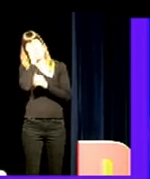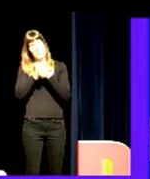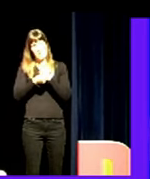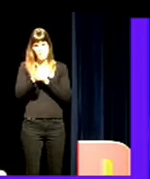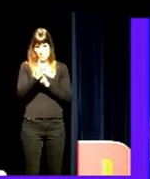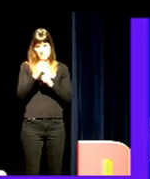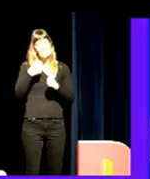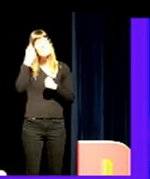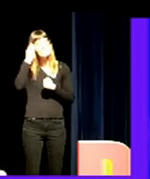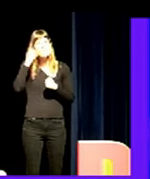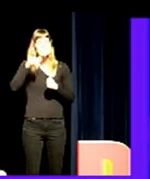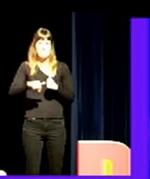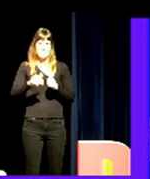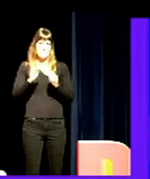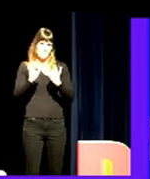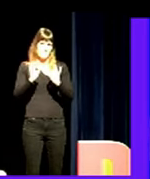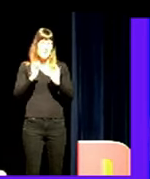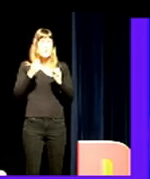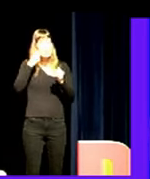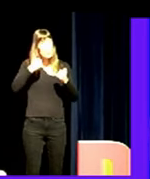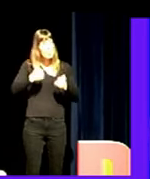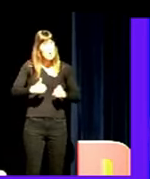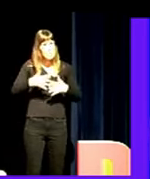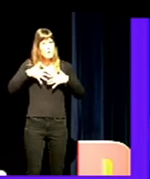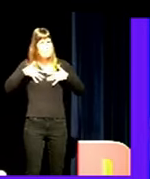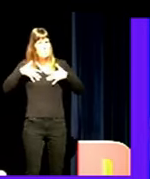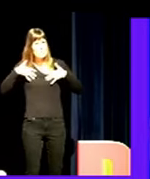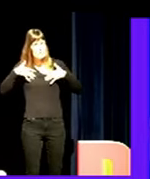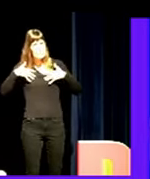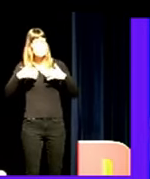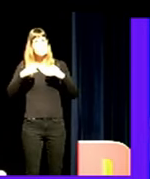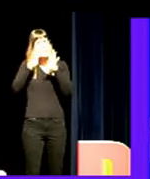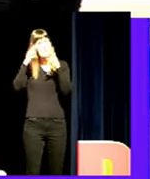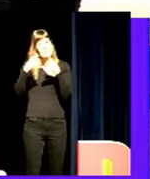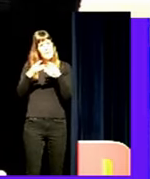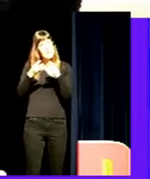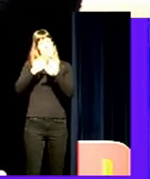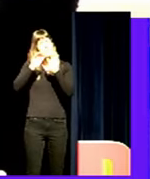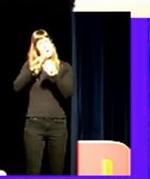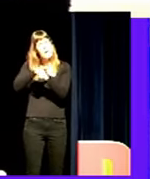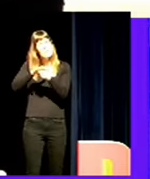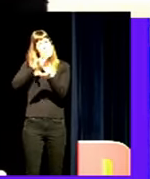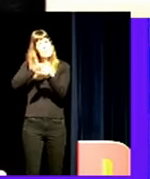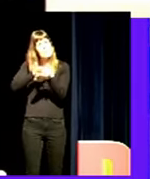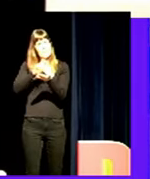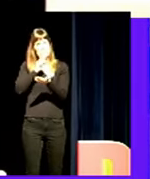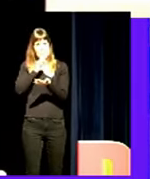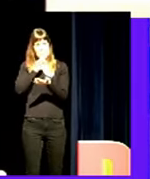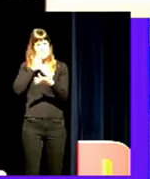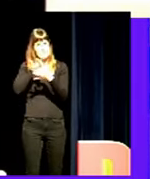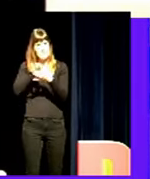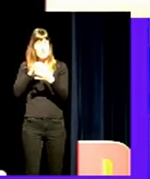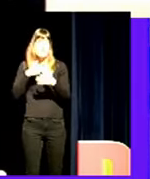uste dut hori hartu egin bat dugula, ez da, gontzutza eta nusia ditugula baita interneten, mundu digitalean, eta nik aurre emango dudana da irudi